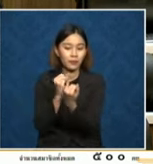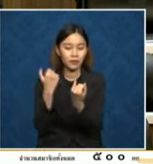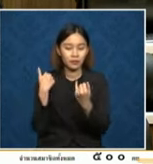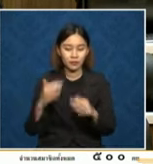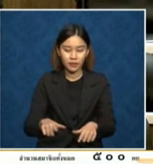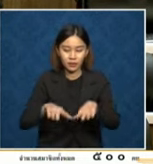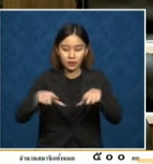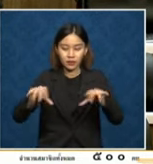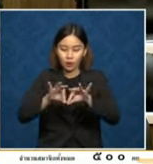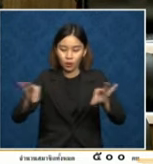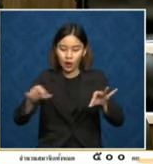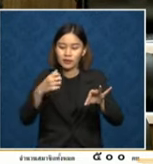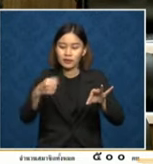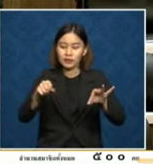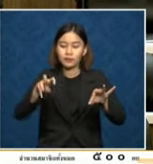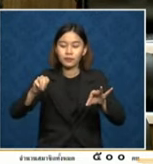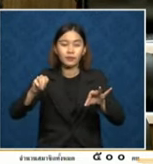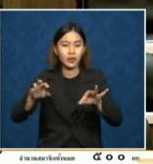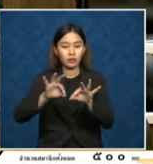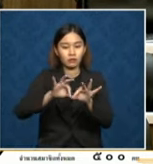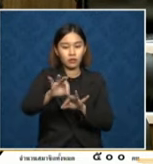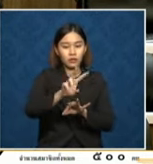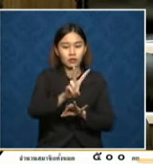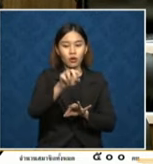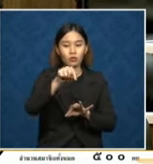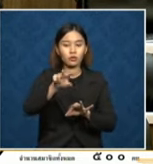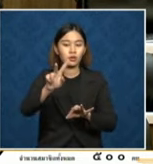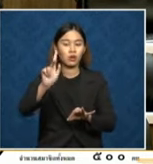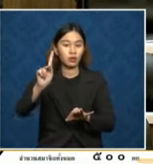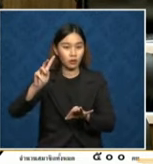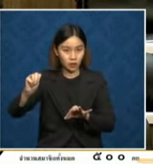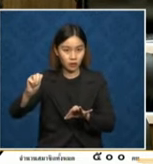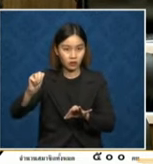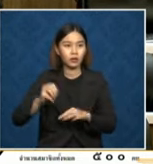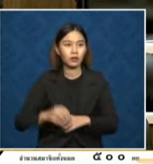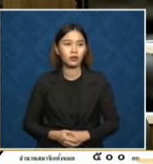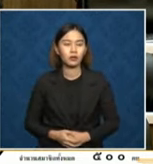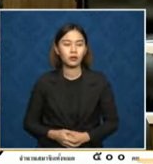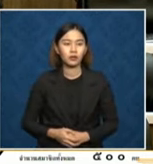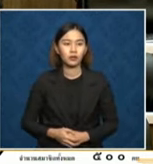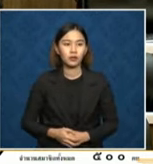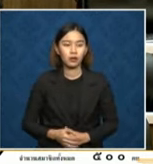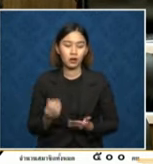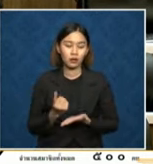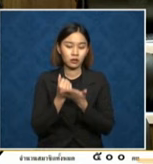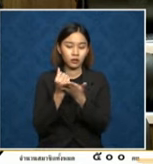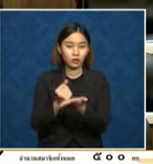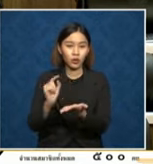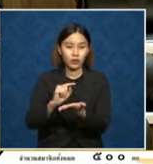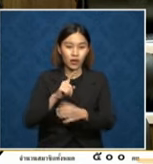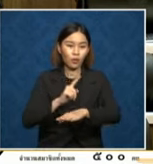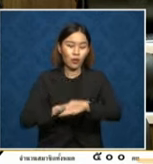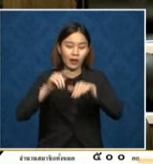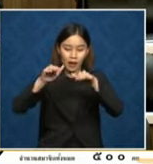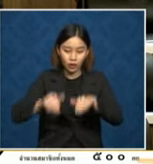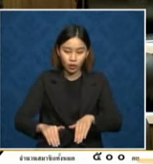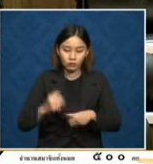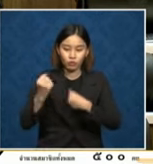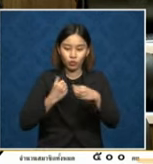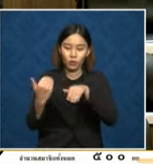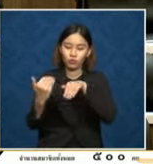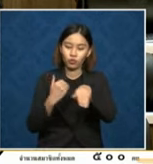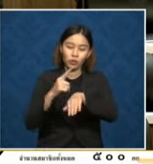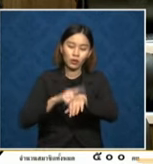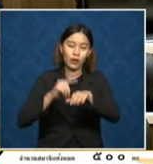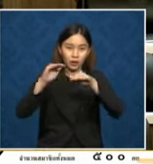ง10เมตรระยะทางยาว 2.2 กิโลเมตรครับจะเป็นการช่วยลดระยะทางการเดินทางได้เป็นอย่